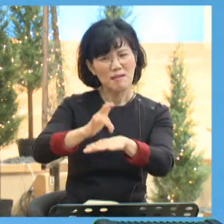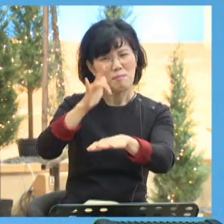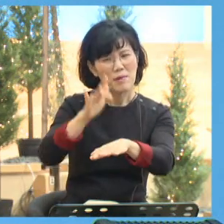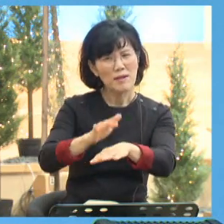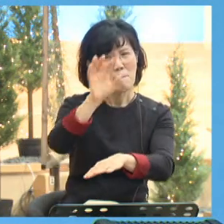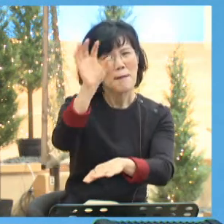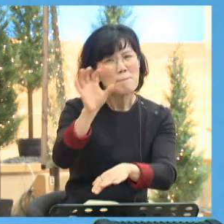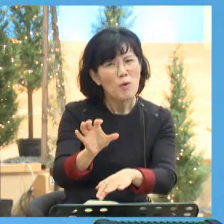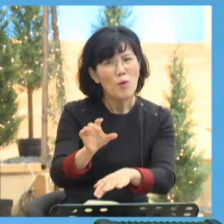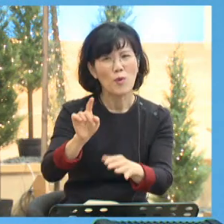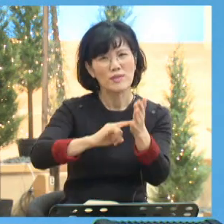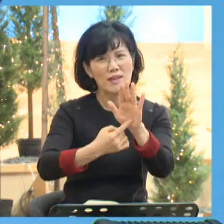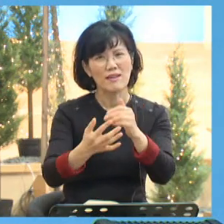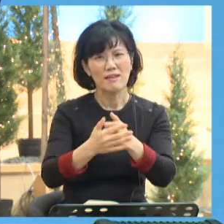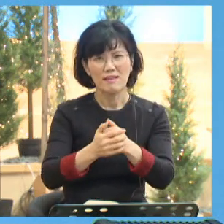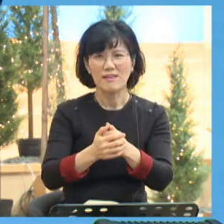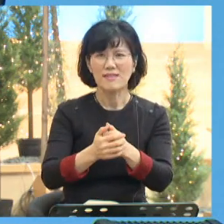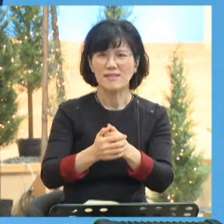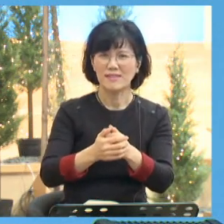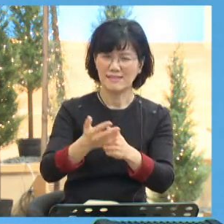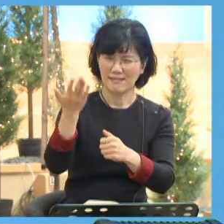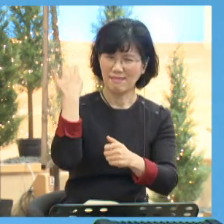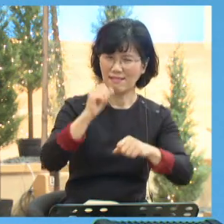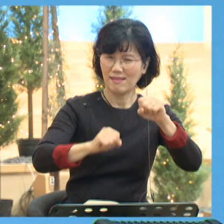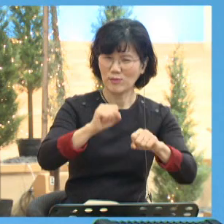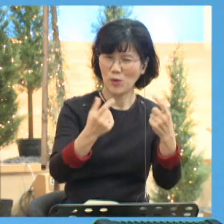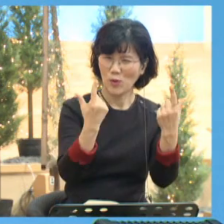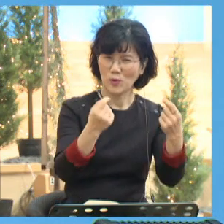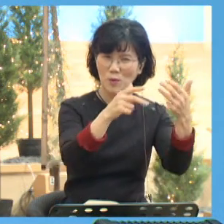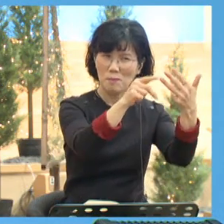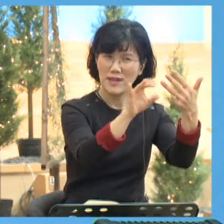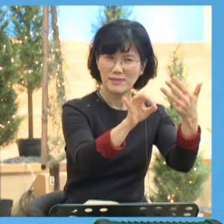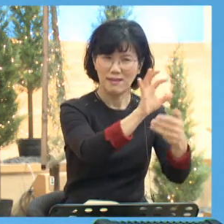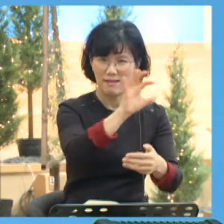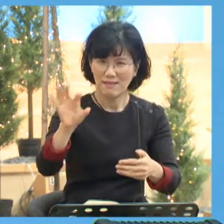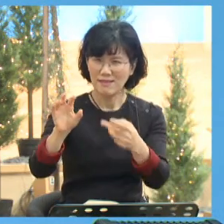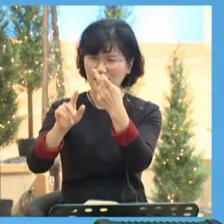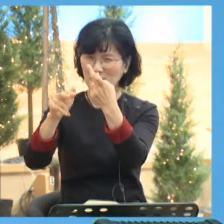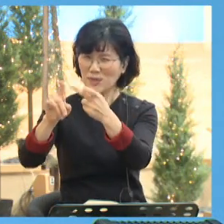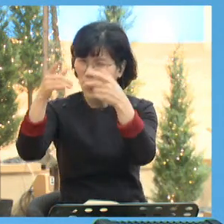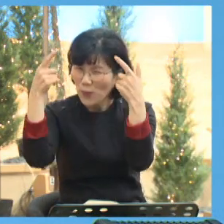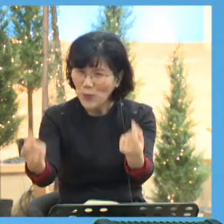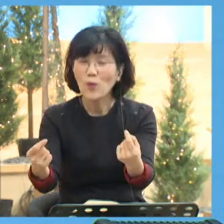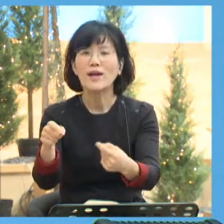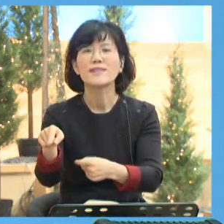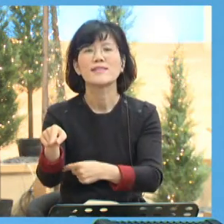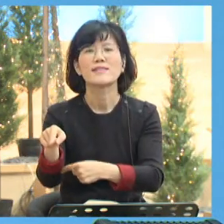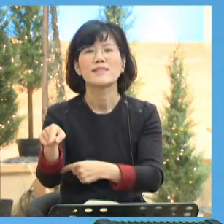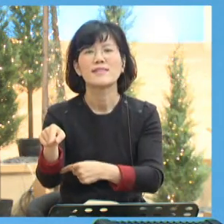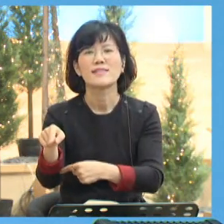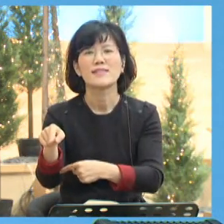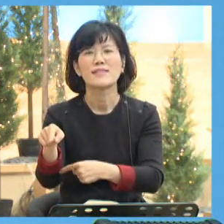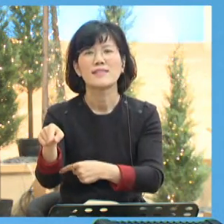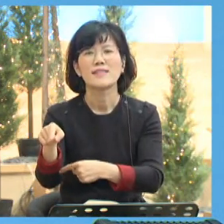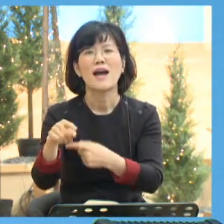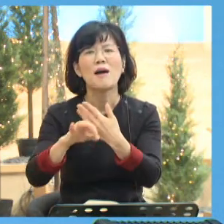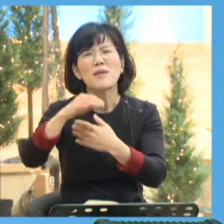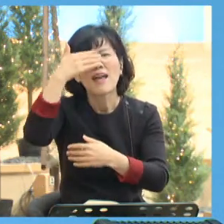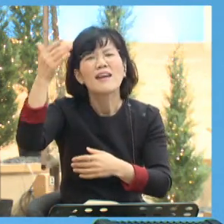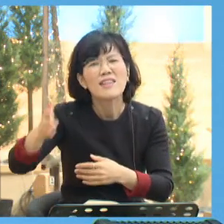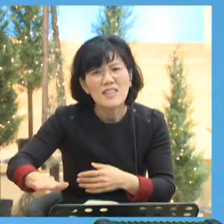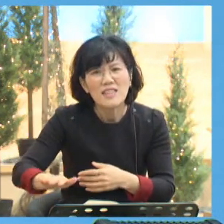반복 되어져서 8 장 태 했던 그 짓거리를 12장에 또다시 한다 그정도로 끝나면 다행이에요 보세요